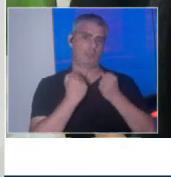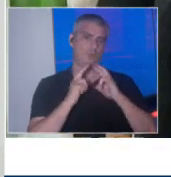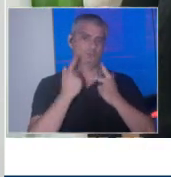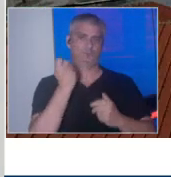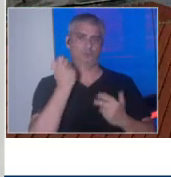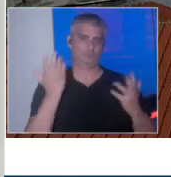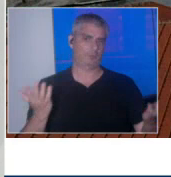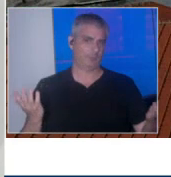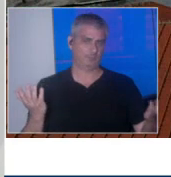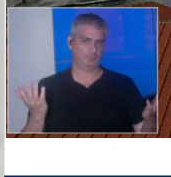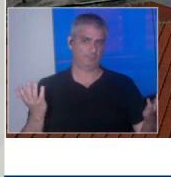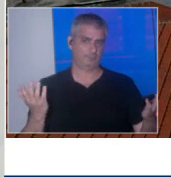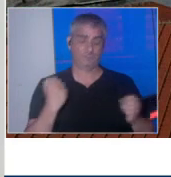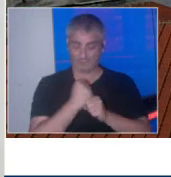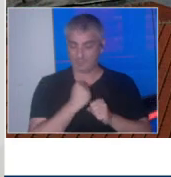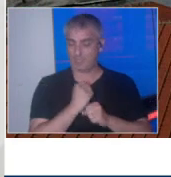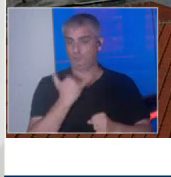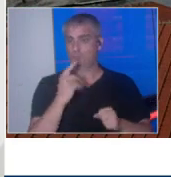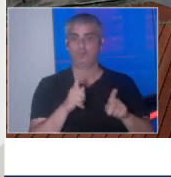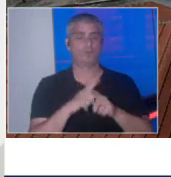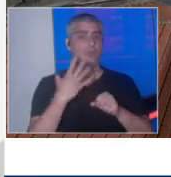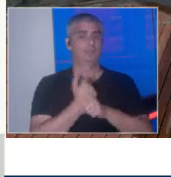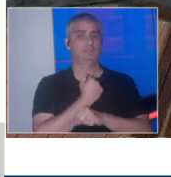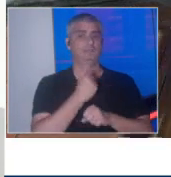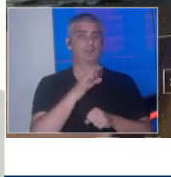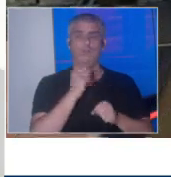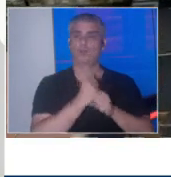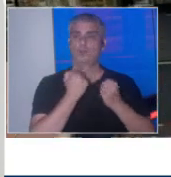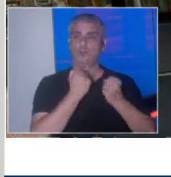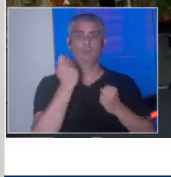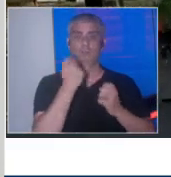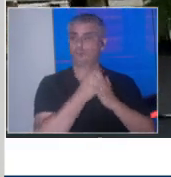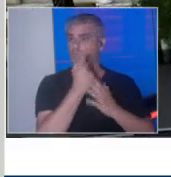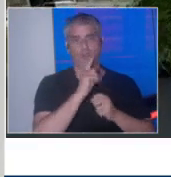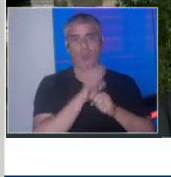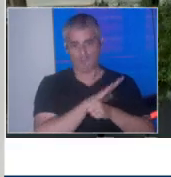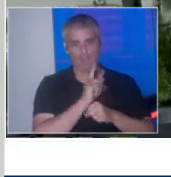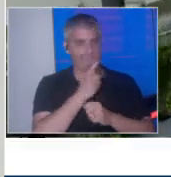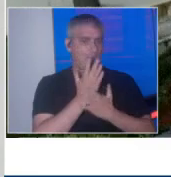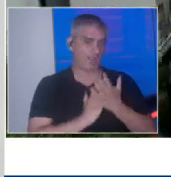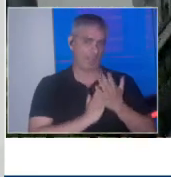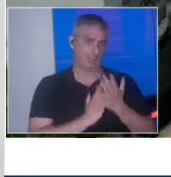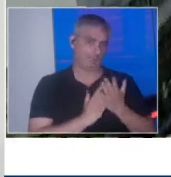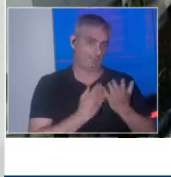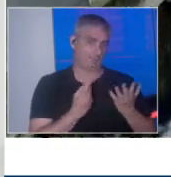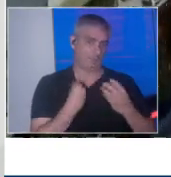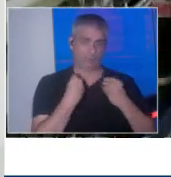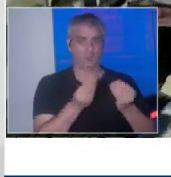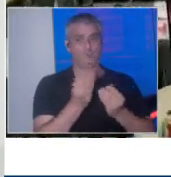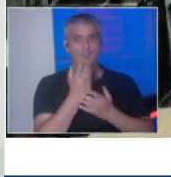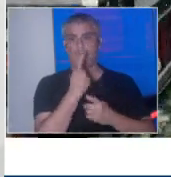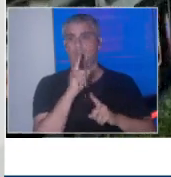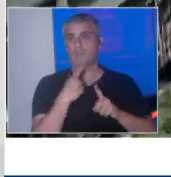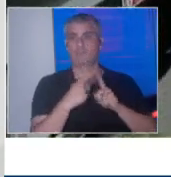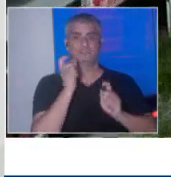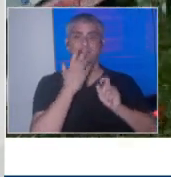בשבת, ויעשו את זה, כמו שצריכו למצוא פתרונות כמו נעים בסופה, שאומנם הוא לא פתרון מלא, אבל פתרון חלקי שנותן מענה כיום למיליון